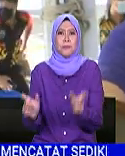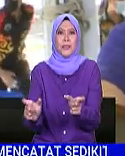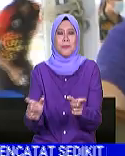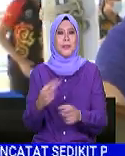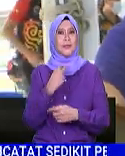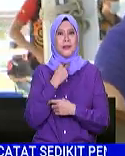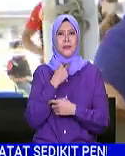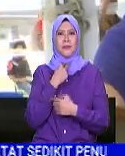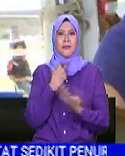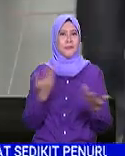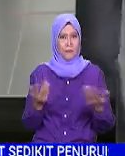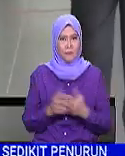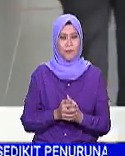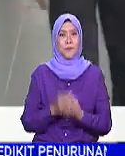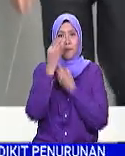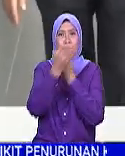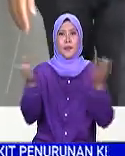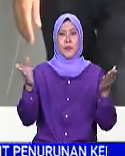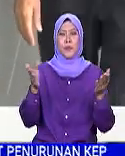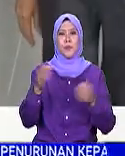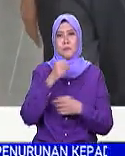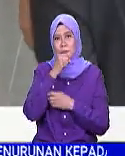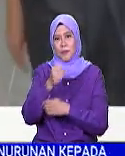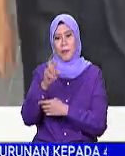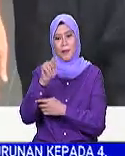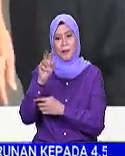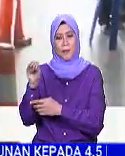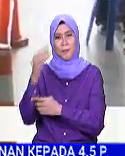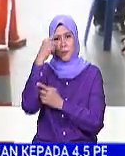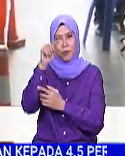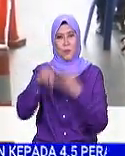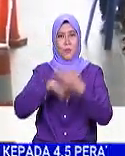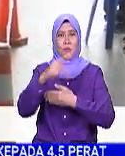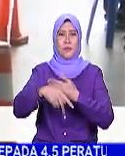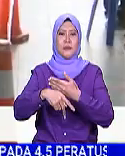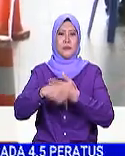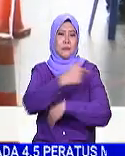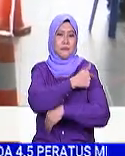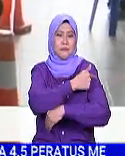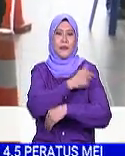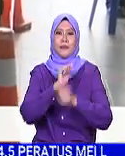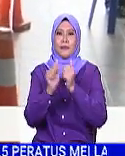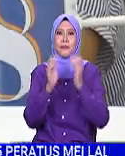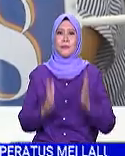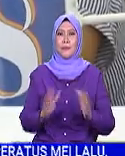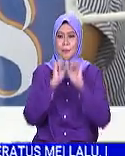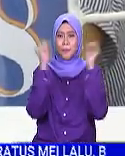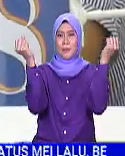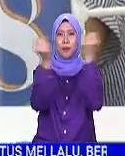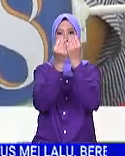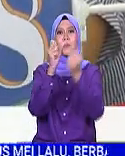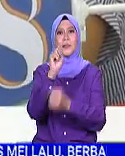doa-doa ditemui pemerintah agms lepas meninjau proses vaksinasi untuk para atlet yang dijalankan di stadium tertutup